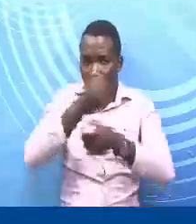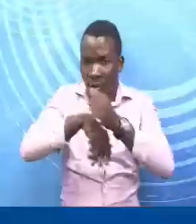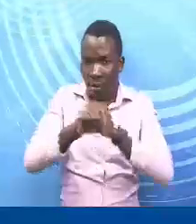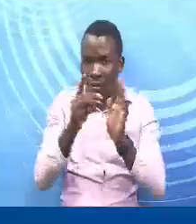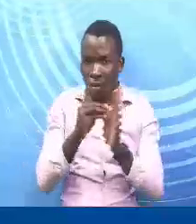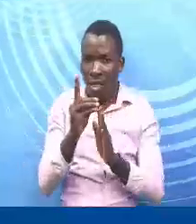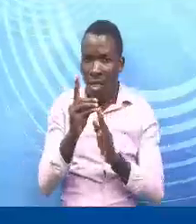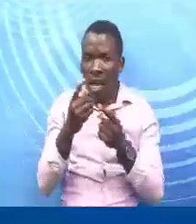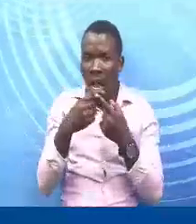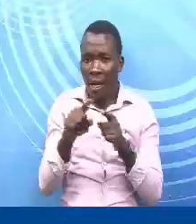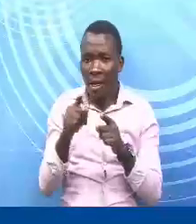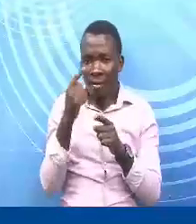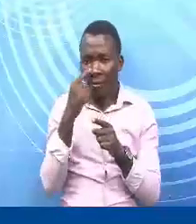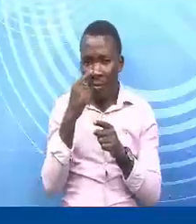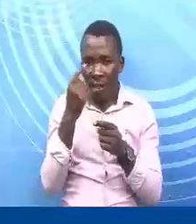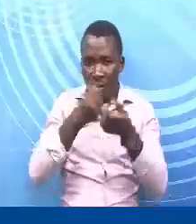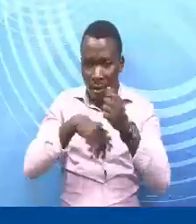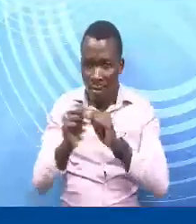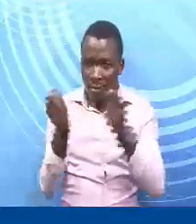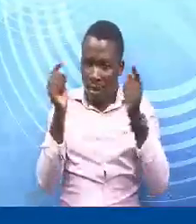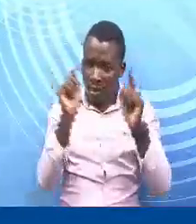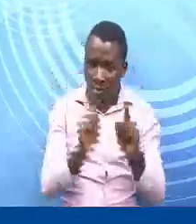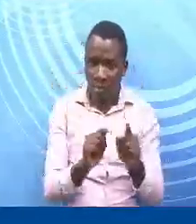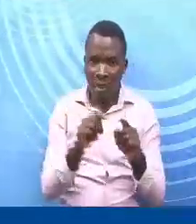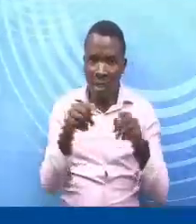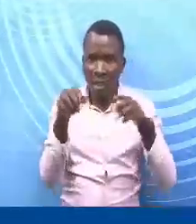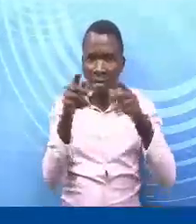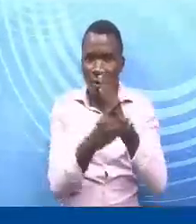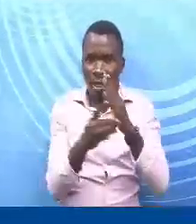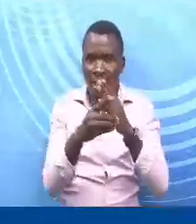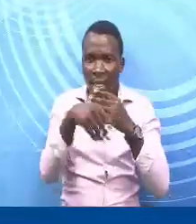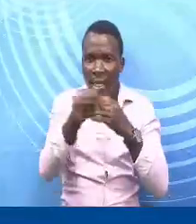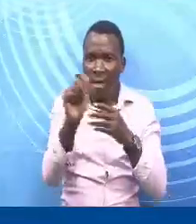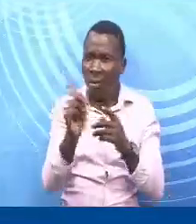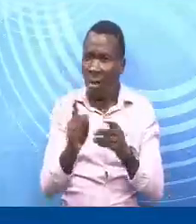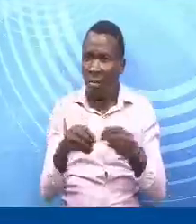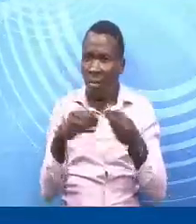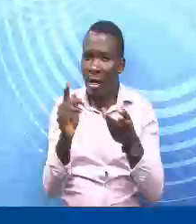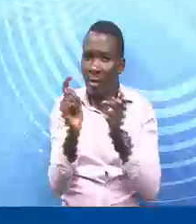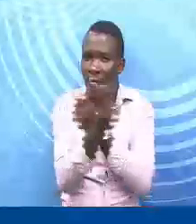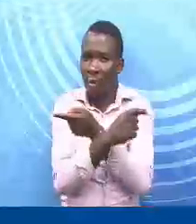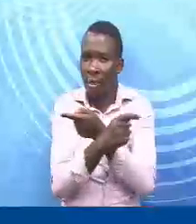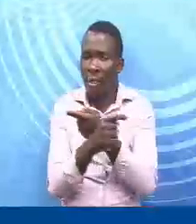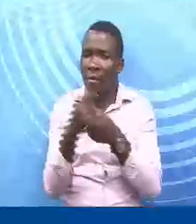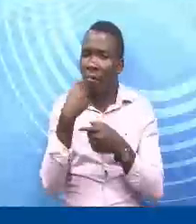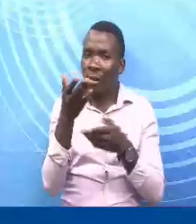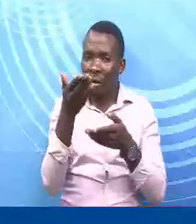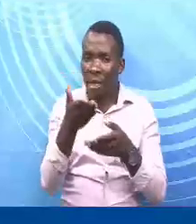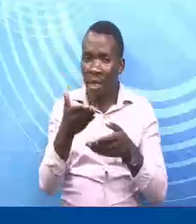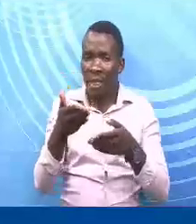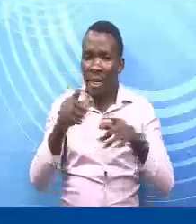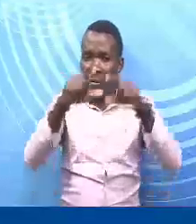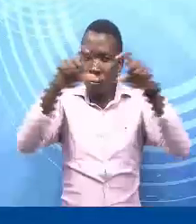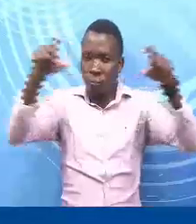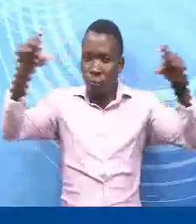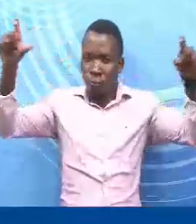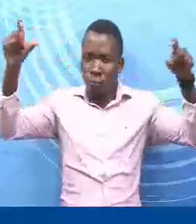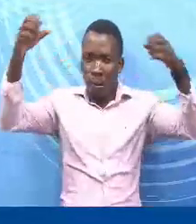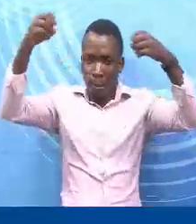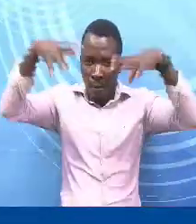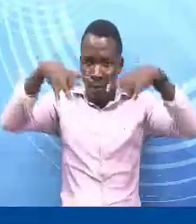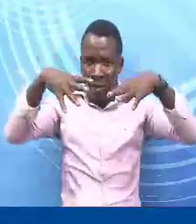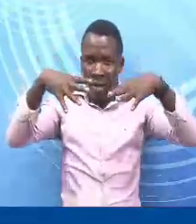ibikorwa iyo bije mu karere kabo ka Ruhango badahabwa ingurane bavuga ko ngo hari n'umuyoboro w'amashanyarazi umaze imyaka itanu unyujijwe mu bikorwa byabo nyamara ngo